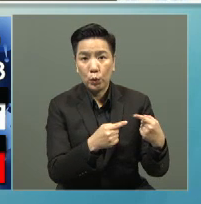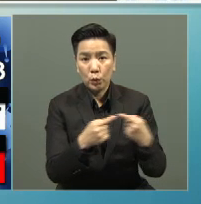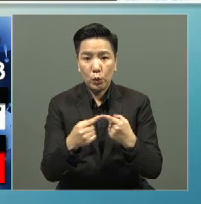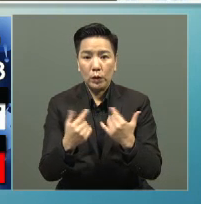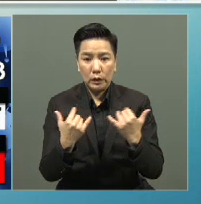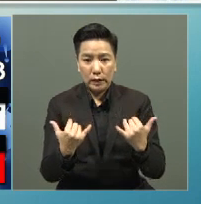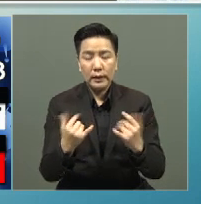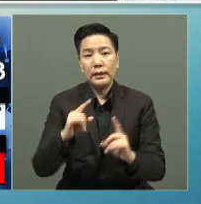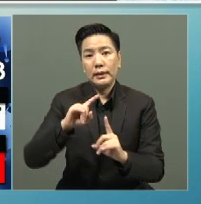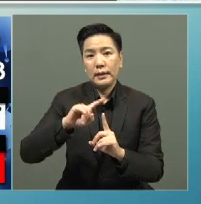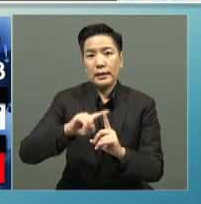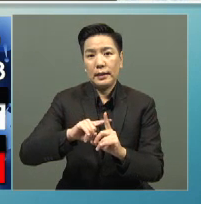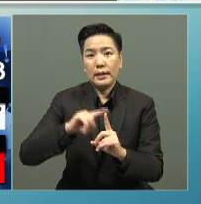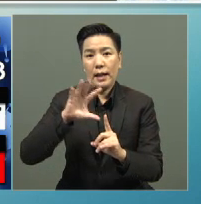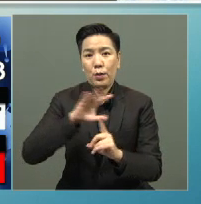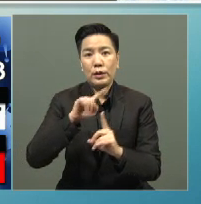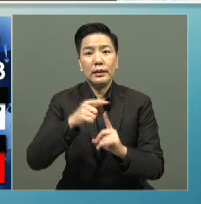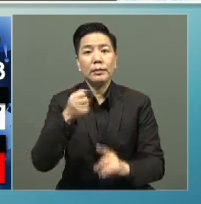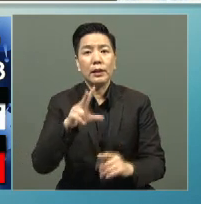ก็จะเรียกว่าวันนั้นเป็นวันที่ศูนย์วันแรกของการติดเชื้อภายในประเทศก็ได้นะครับแต่ว่ามันไม่ได้เป็นทางการเพราะว่าต้องรวบรวมตัวเลขสะสมกับทางศูนย์กักกันเข้าไปด้วยนะครับแล้วก็มาวันที่13